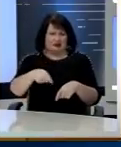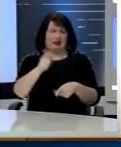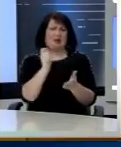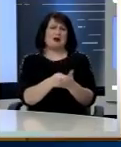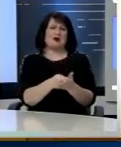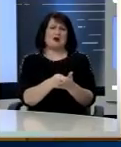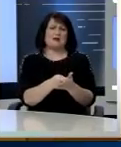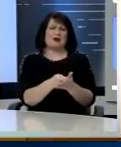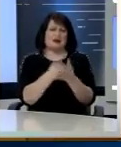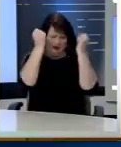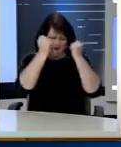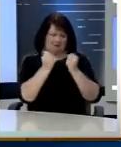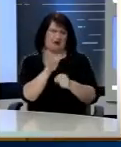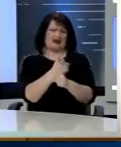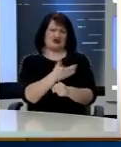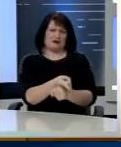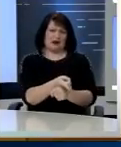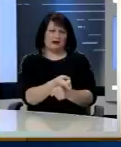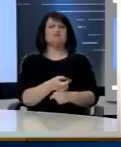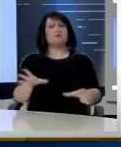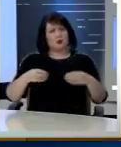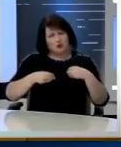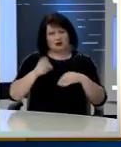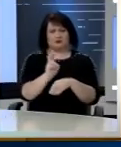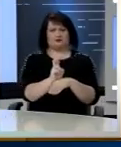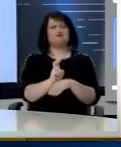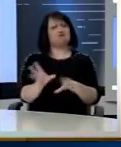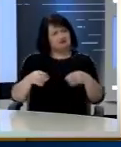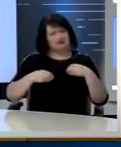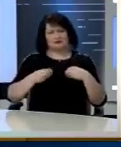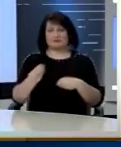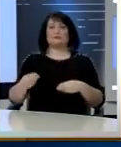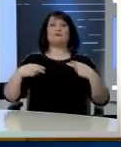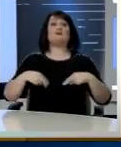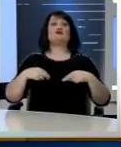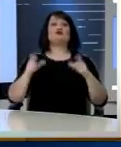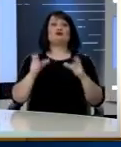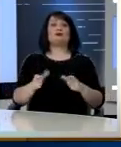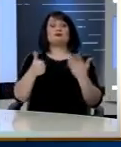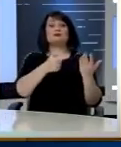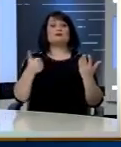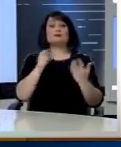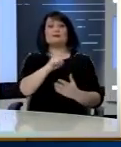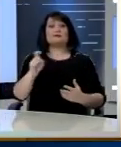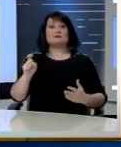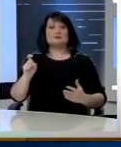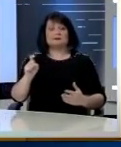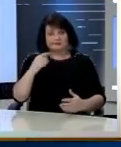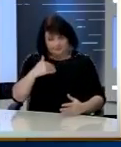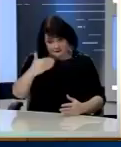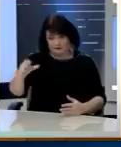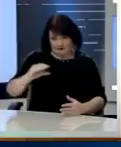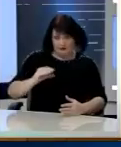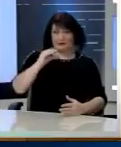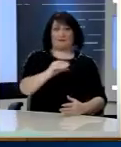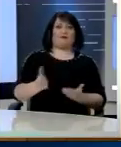και την αποδεχθήκαμε. Ως υπουργός, επέλεξα να φέρω 66 εκατομμύρια στα ταμεία του Δημοσίου για να